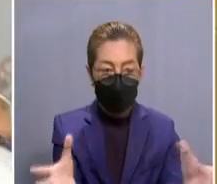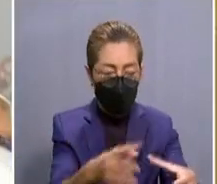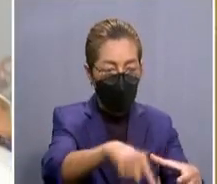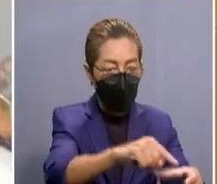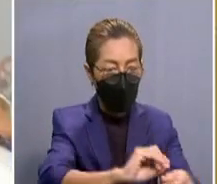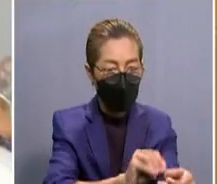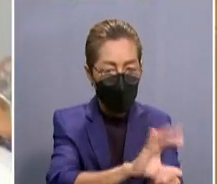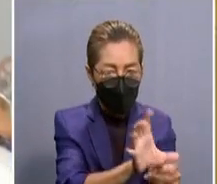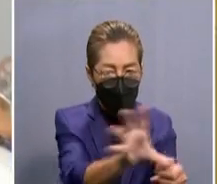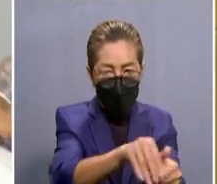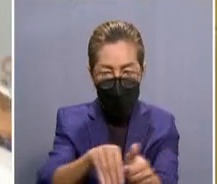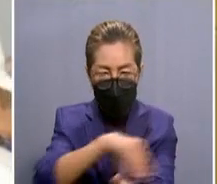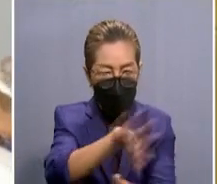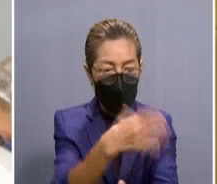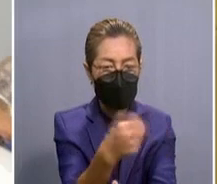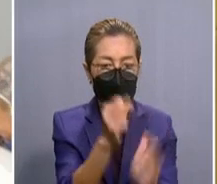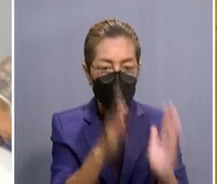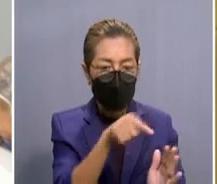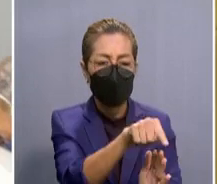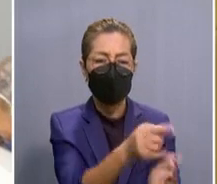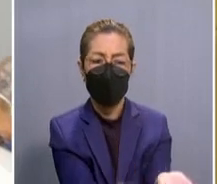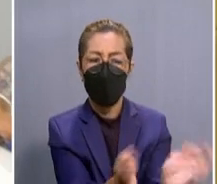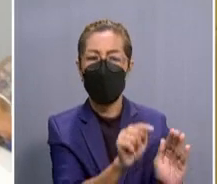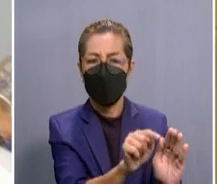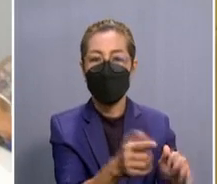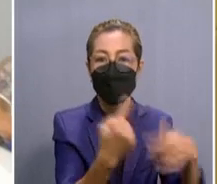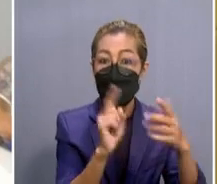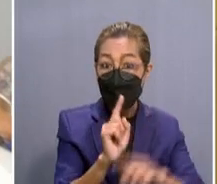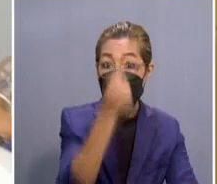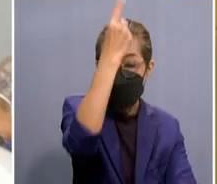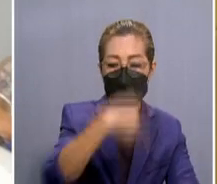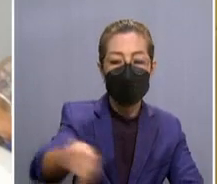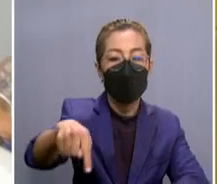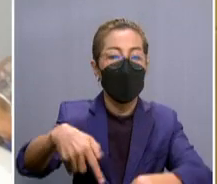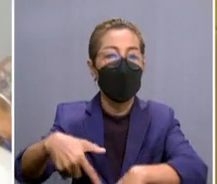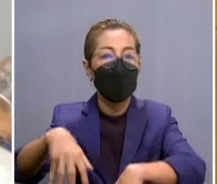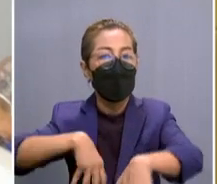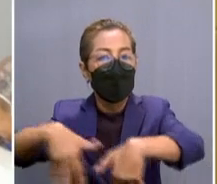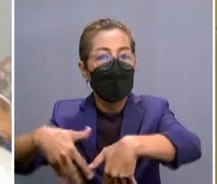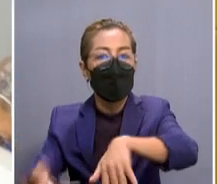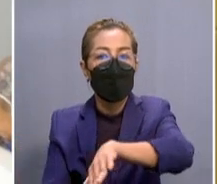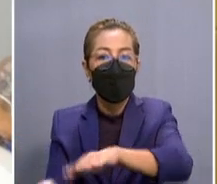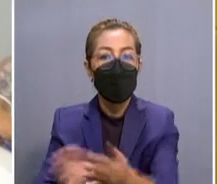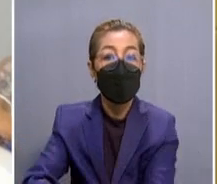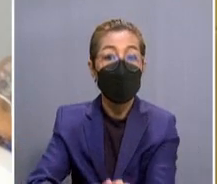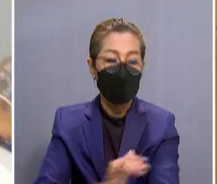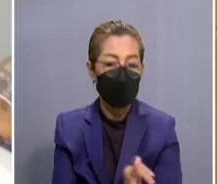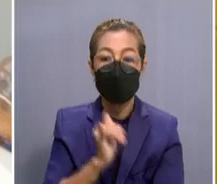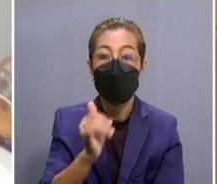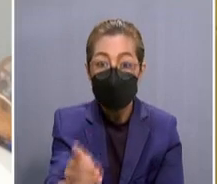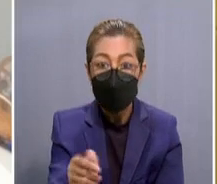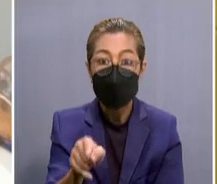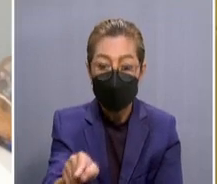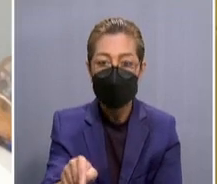สิปรายเป็นการระบาดในครอบครัวจากการไปร่วมงานศพครับในพื้นที่ที่บ้านแพะตำบลข่วง